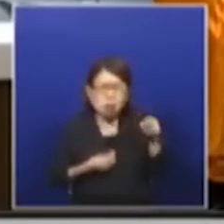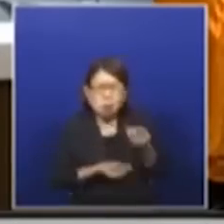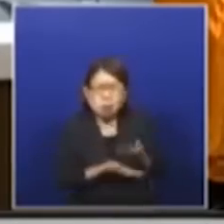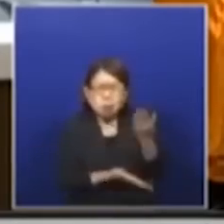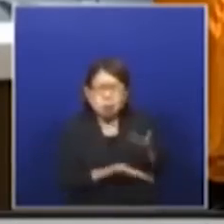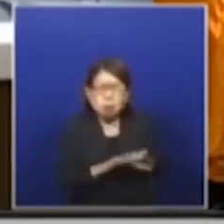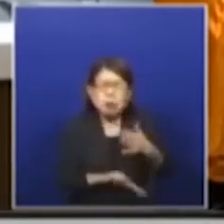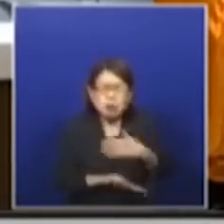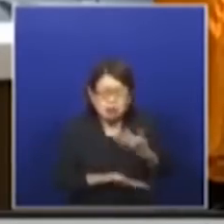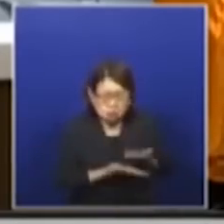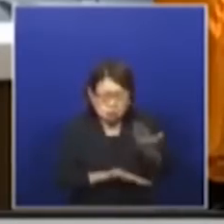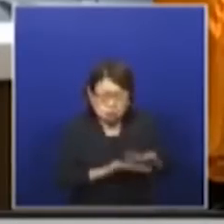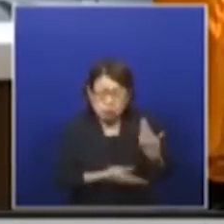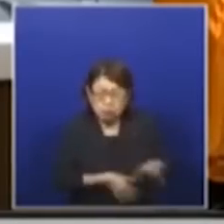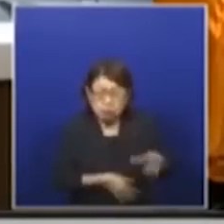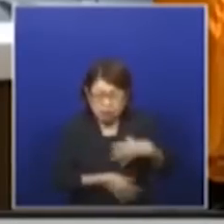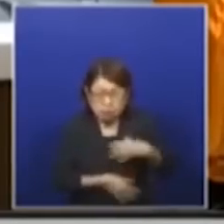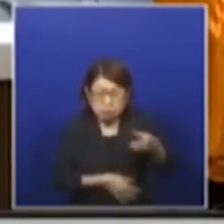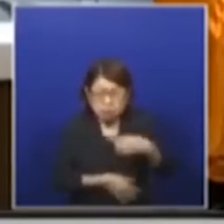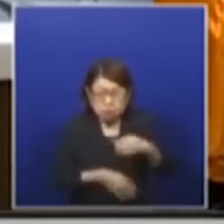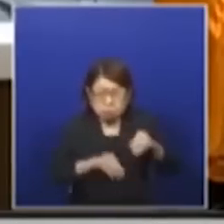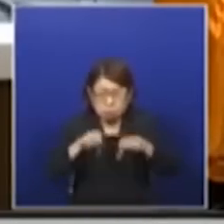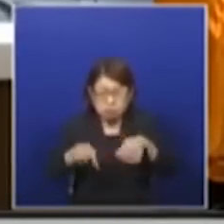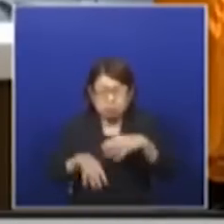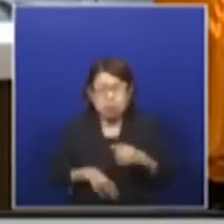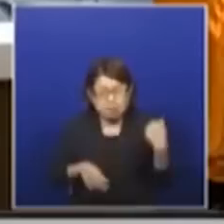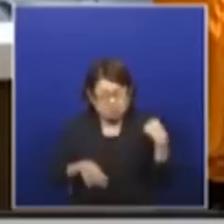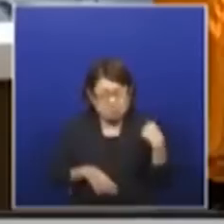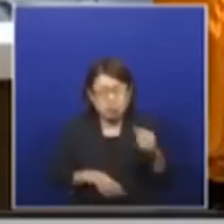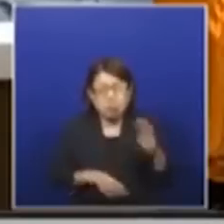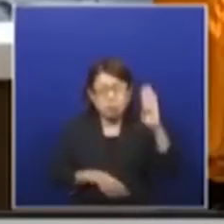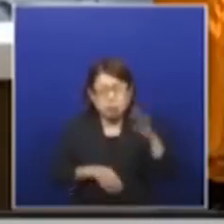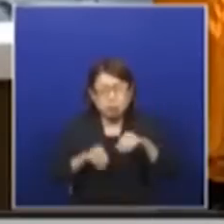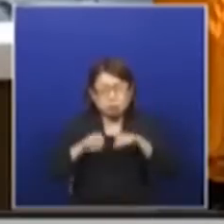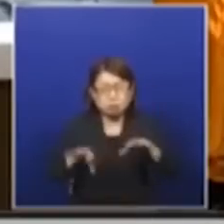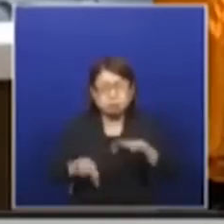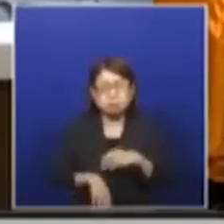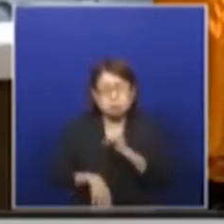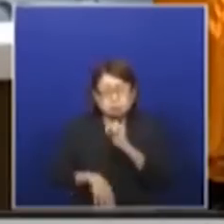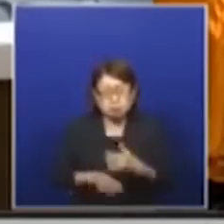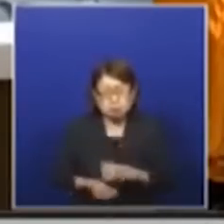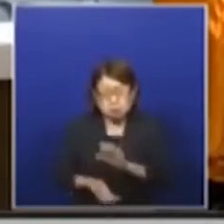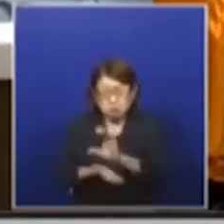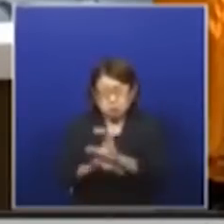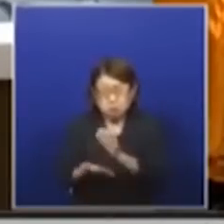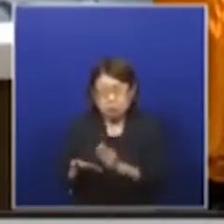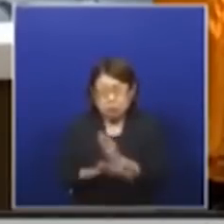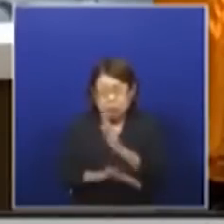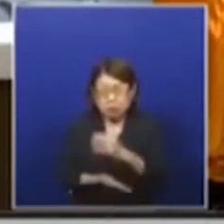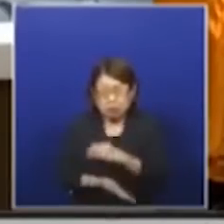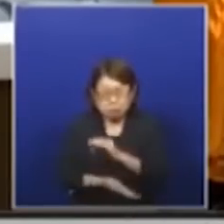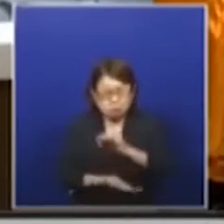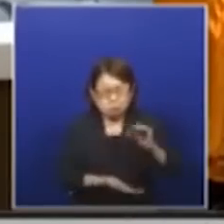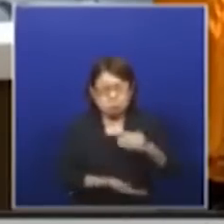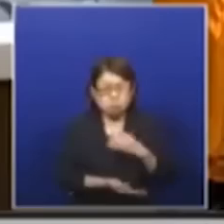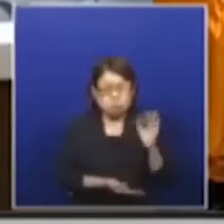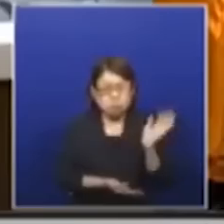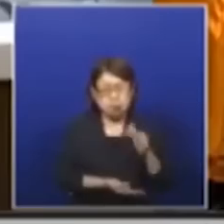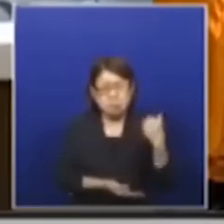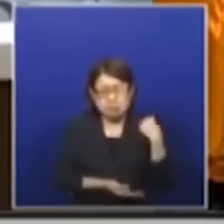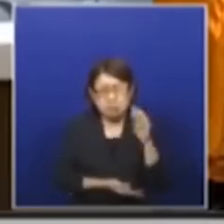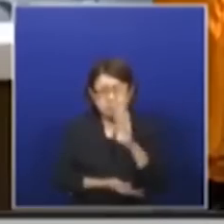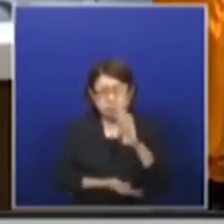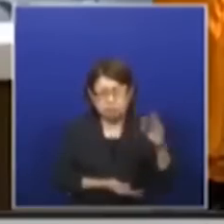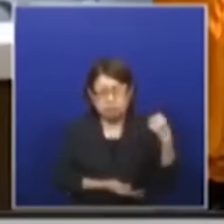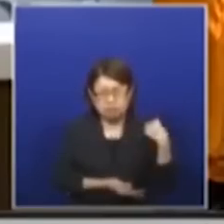แรงดีแล้วอย่างที่มีบางบริษัทออกมาประกาศนะครับว่าจะขอไม่ขอใช้ผลประโยชน์จากกองทุนนี้ถ้าเป็นเช่นนั้นแล้